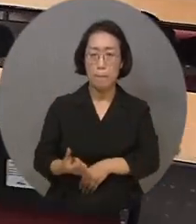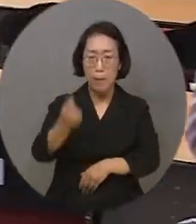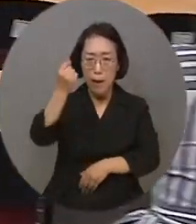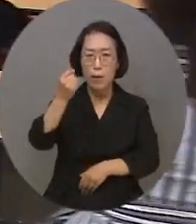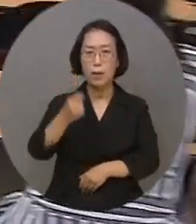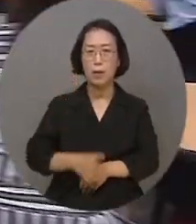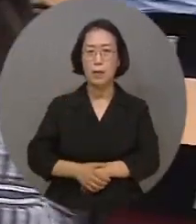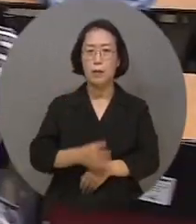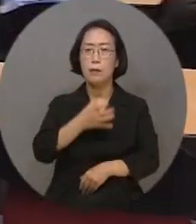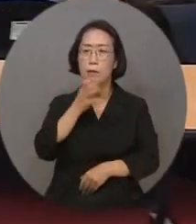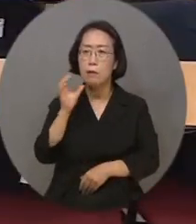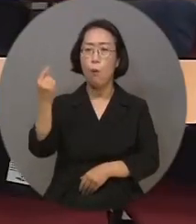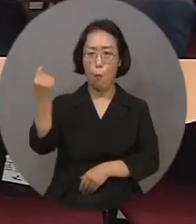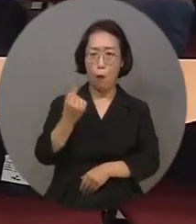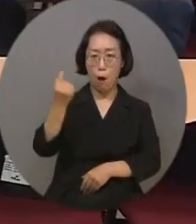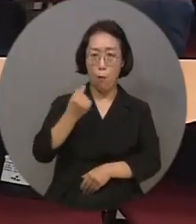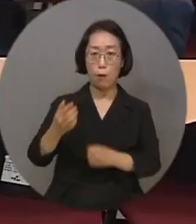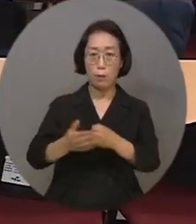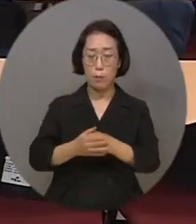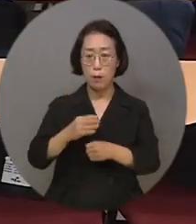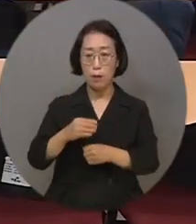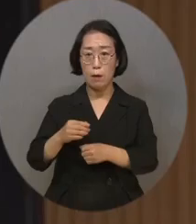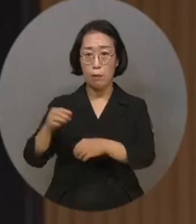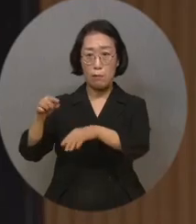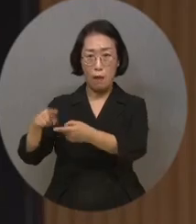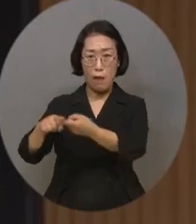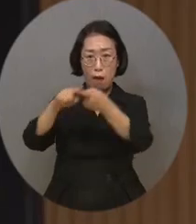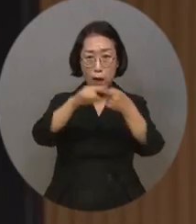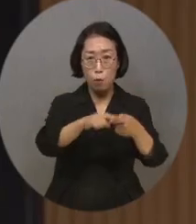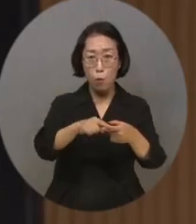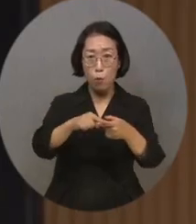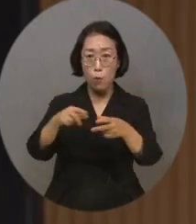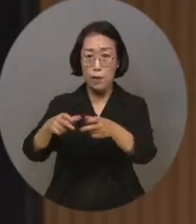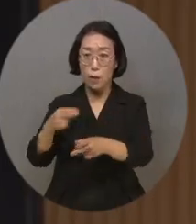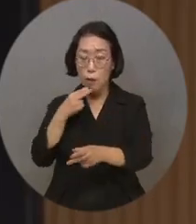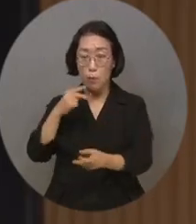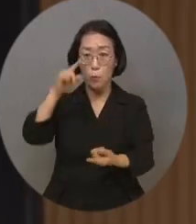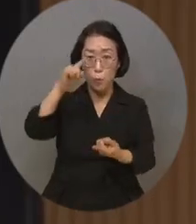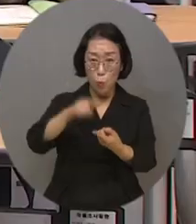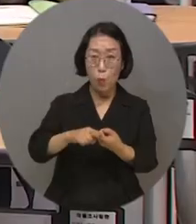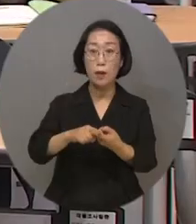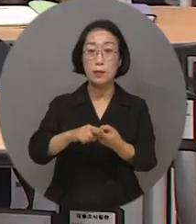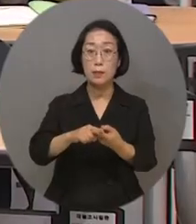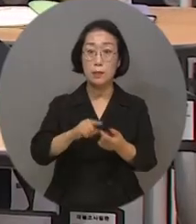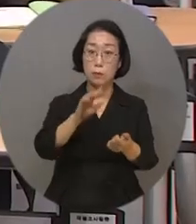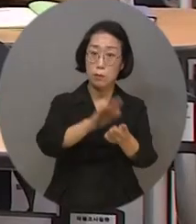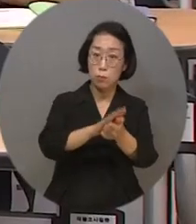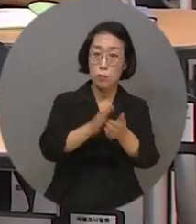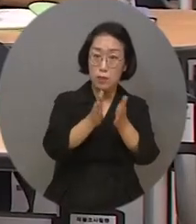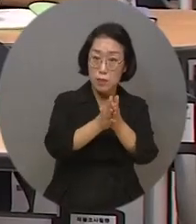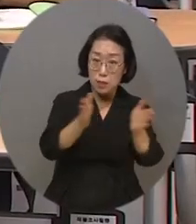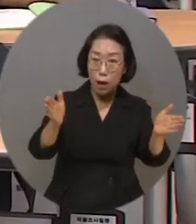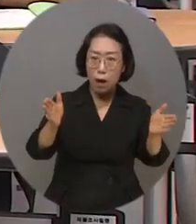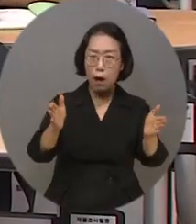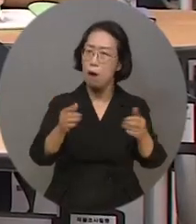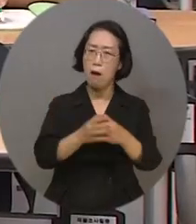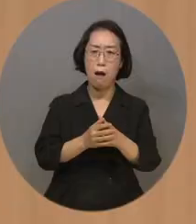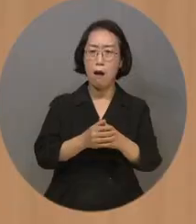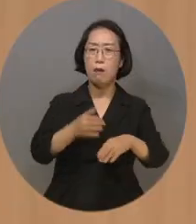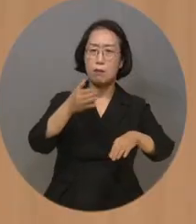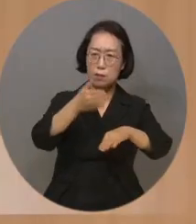비장애 노인과 같은 연령 기준을 적용했을 때 각종 복지 제도에서 소외될 수 있다는 문제점이 지적됐습니다.